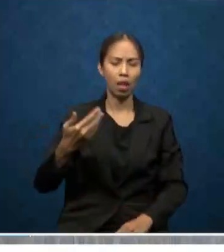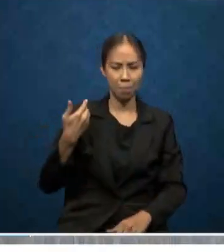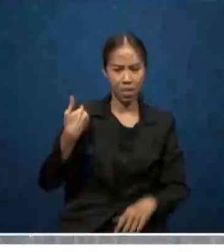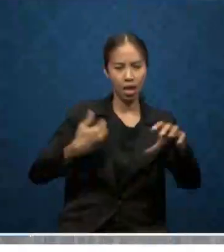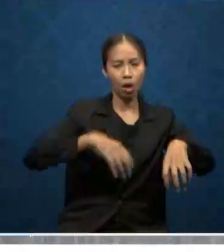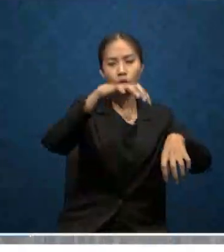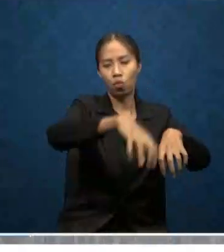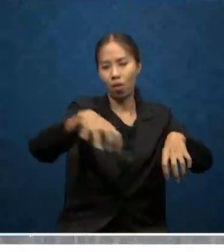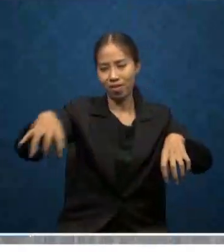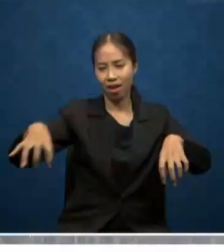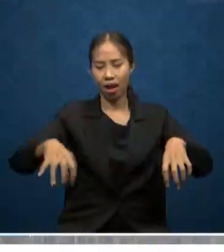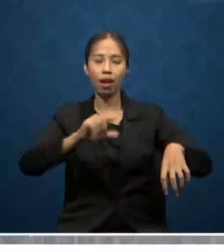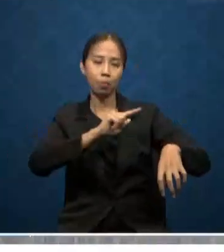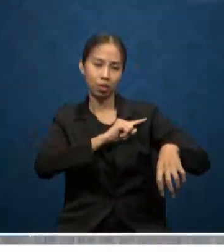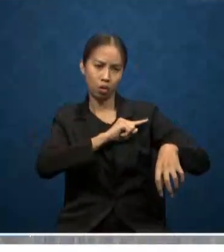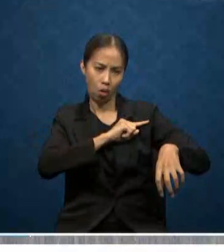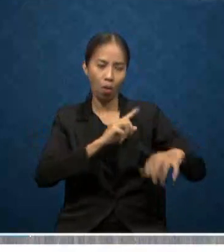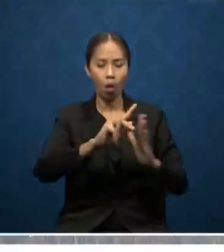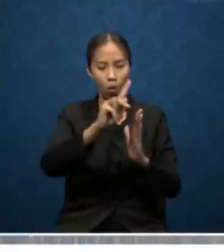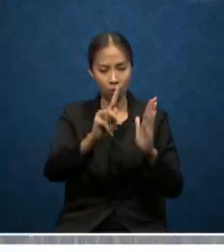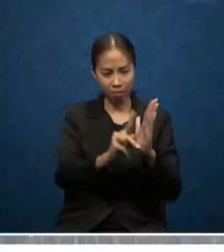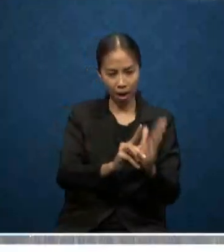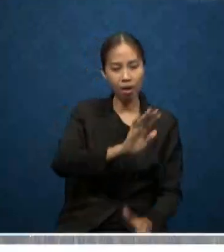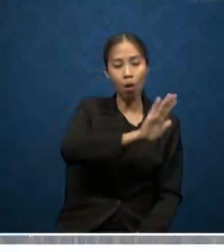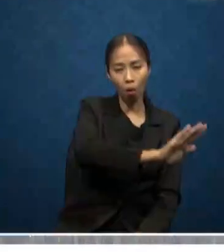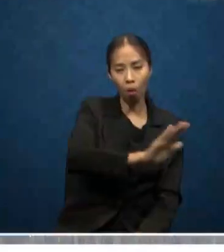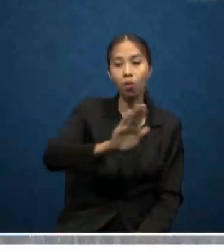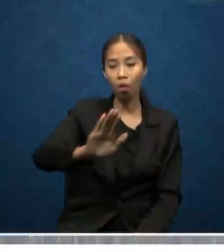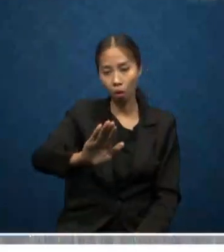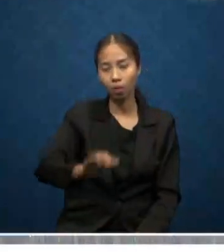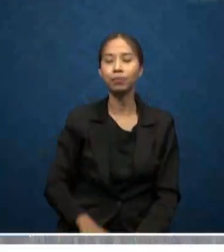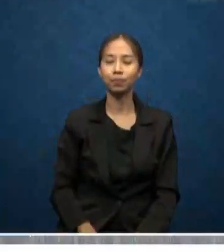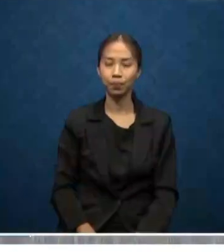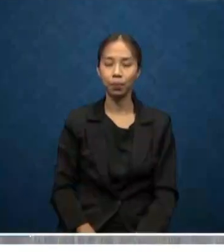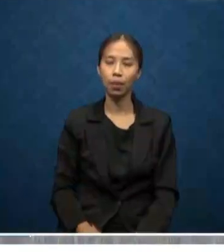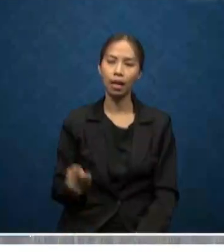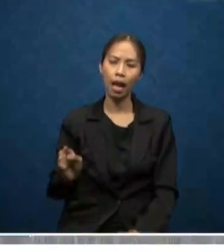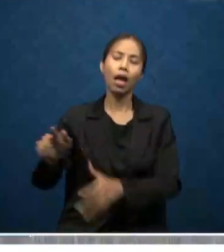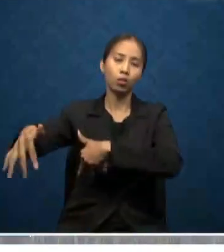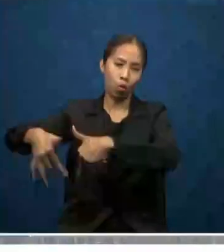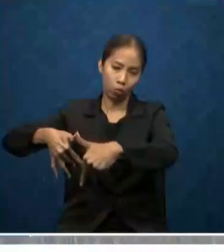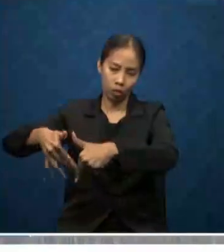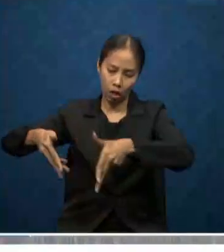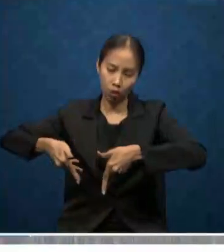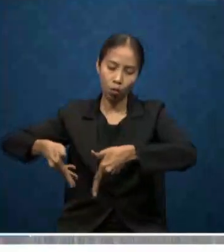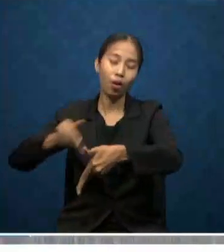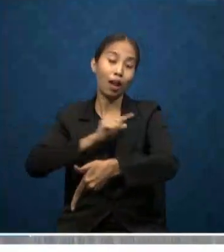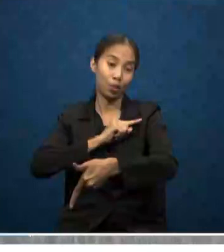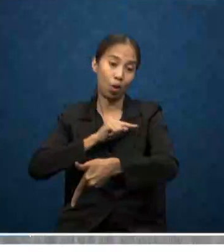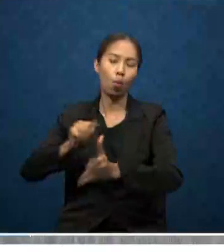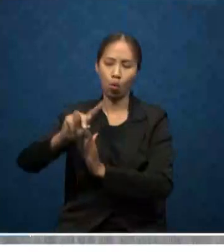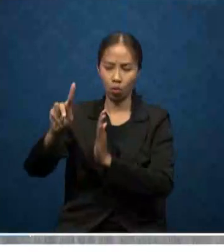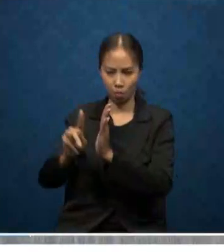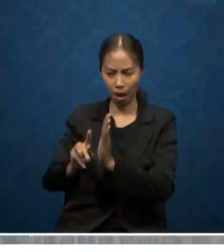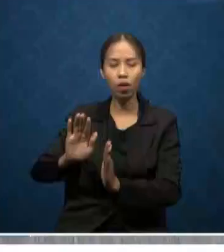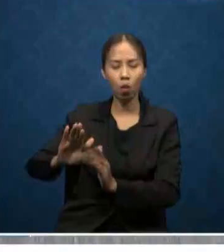แต่ละกฎหมายในการที่จะใช้นะครับท้องถิ่นก็จะมีส่วนที่เป็นถนนของท้องถิ่นนะครับ